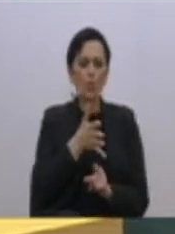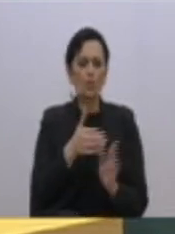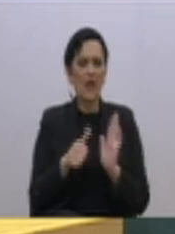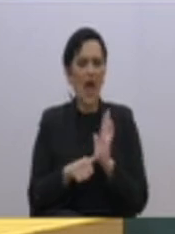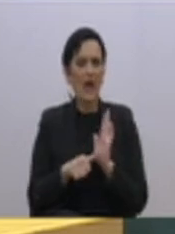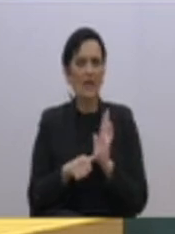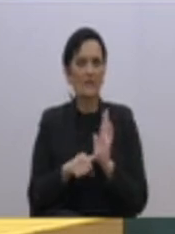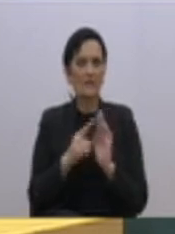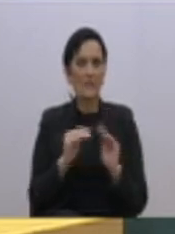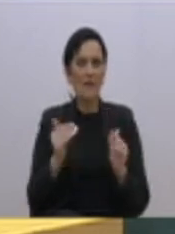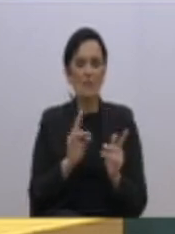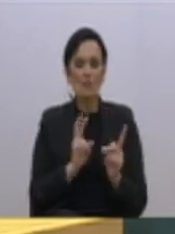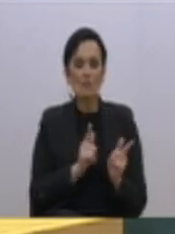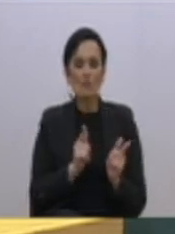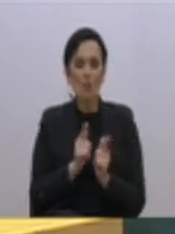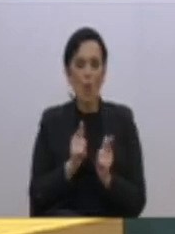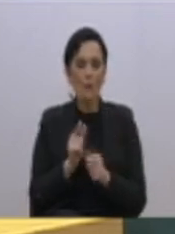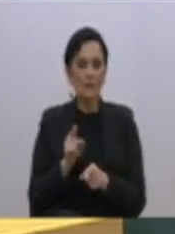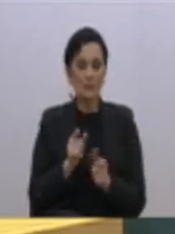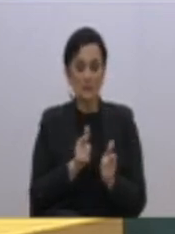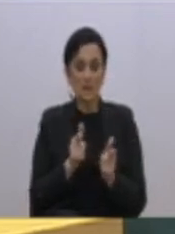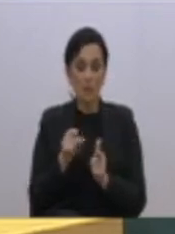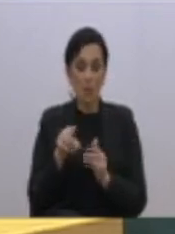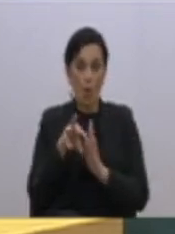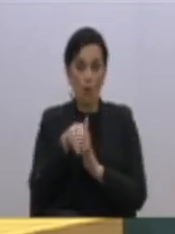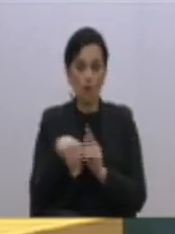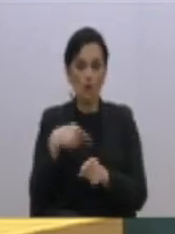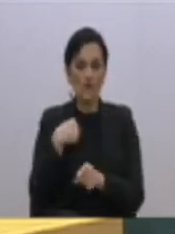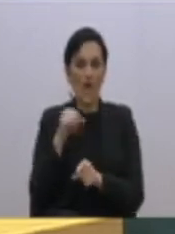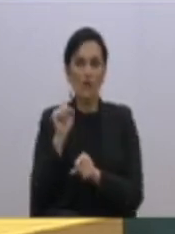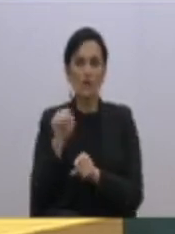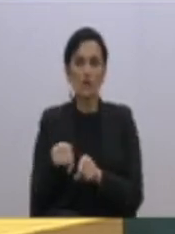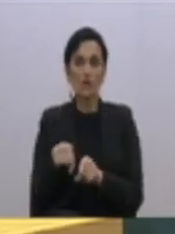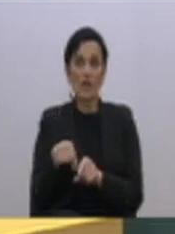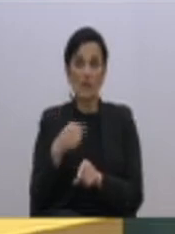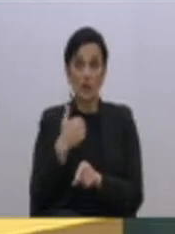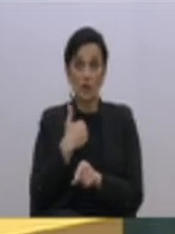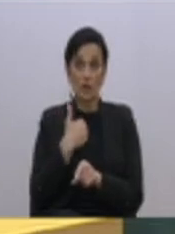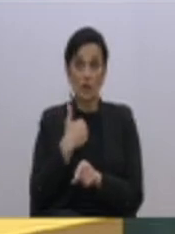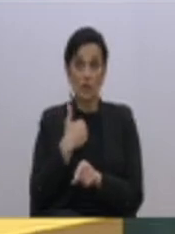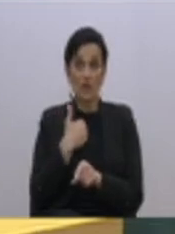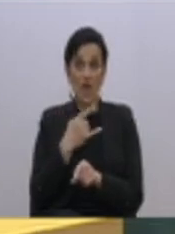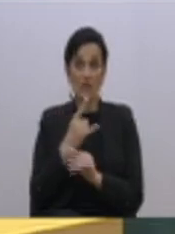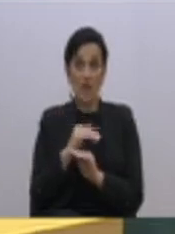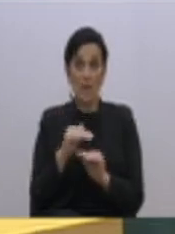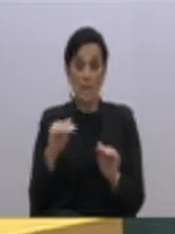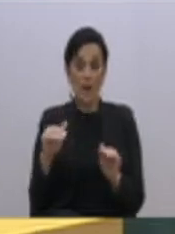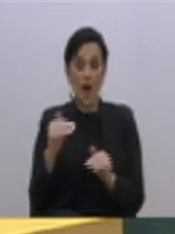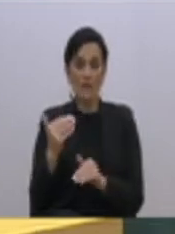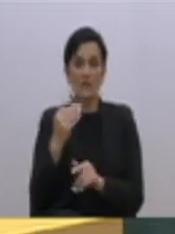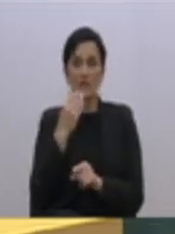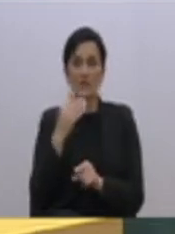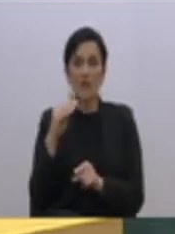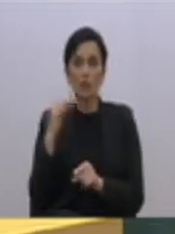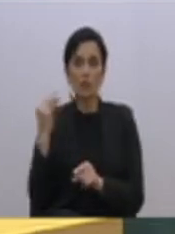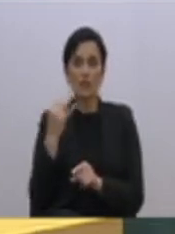ასაკის ბავშვებისთვის. Და ამ ფრესკულში ჩვენ შეგვეძლო, რომ როგორც ჩვენ წარმოგვედგინა ბავშვების საუკეთესო